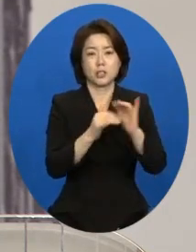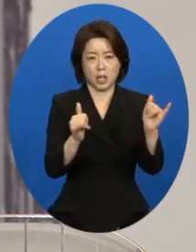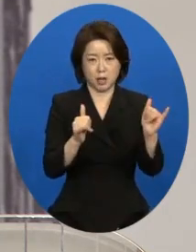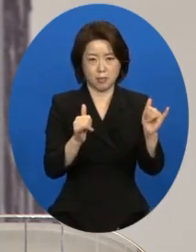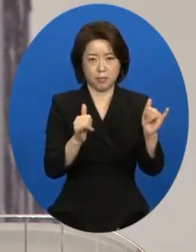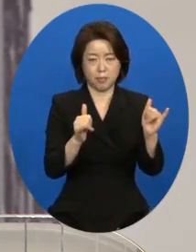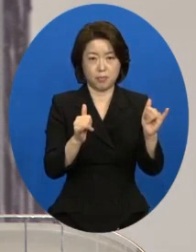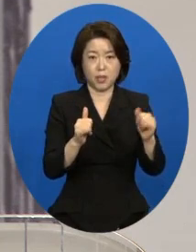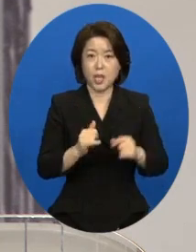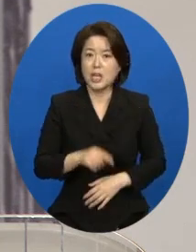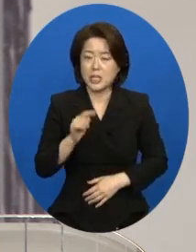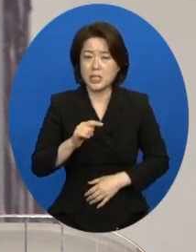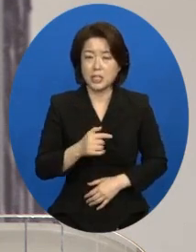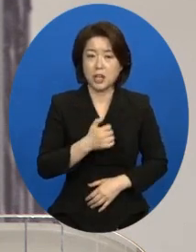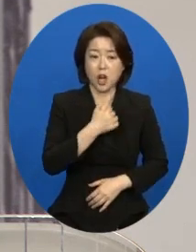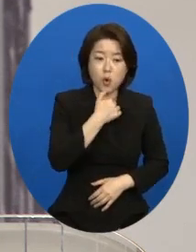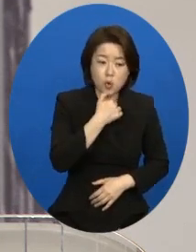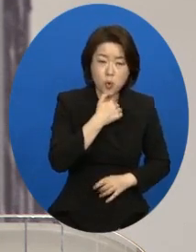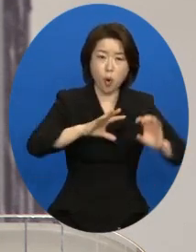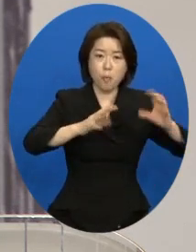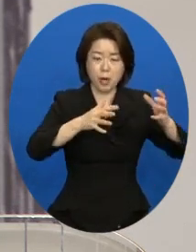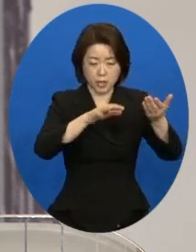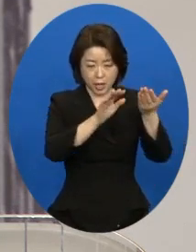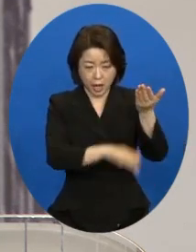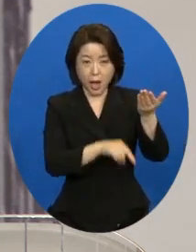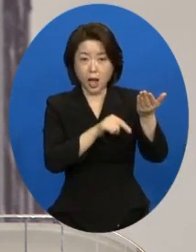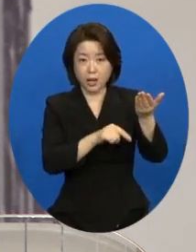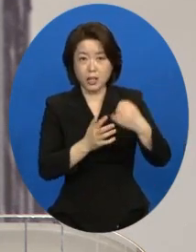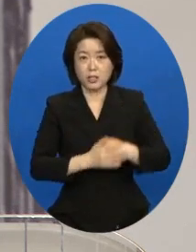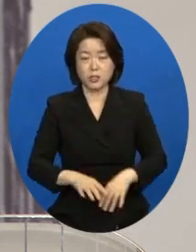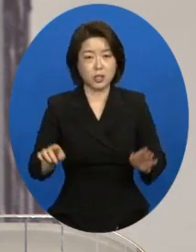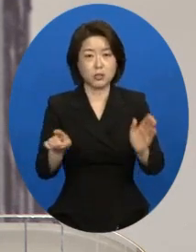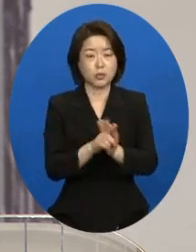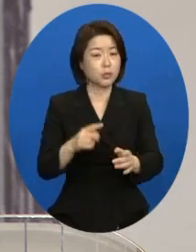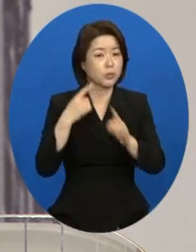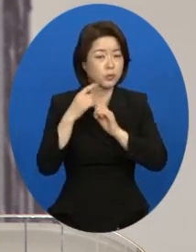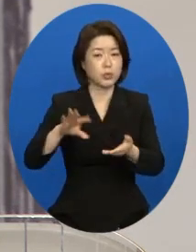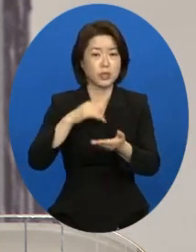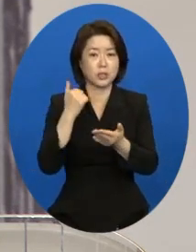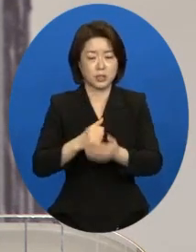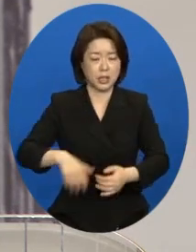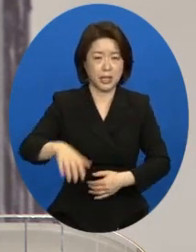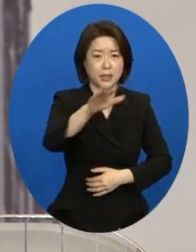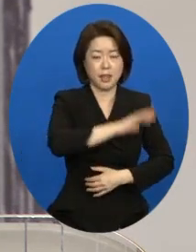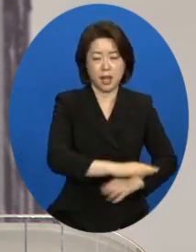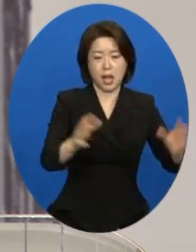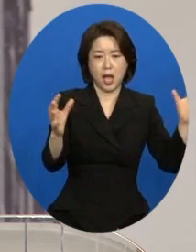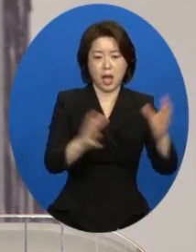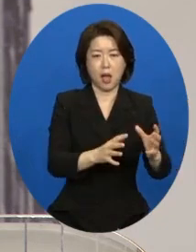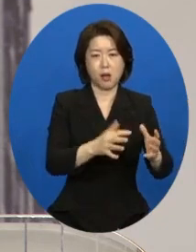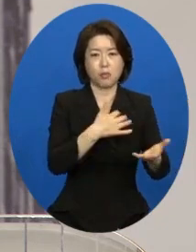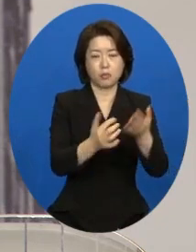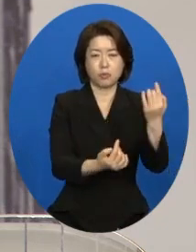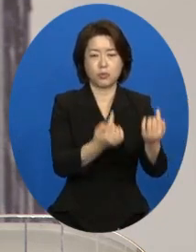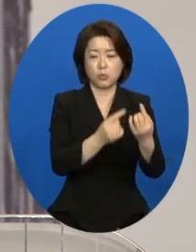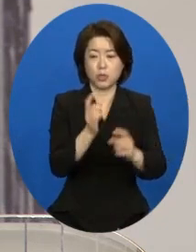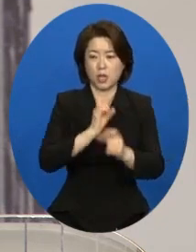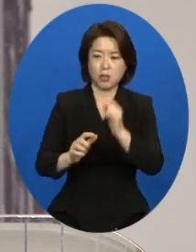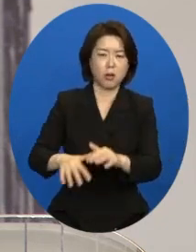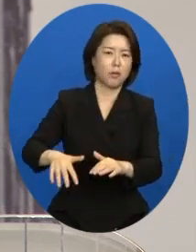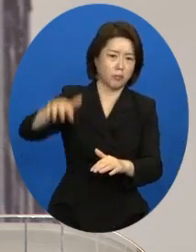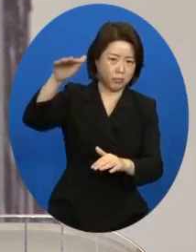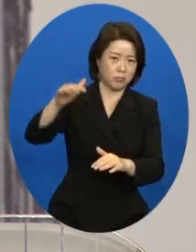17,000명은 로마 제국 하에서 순교한 그리스도인들 전체를 합친 숫자보다 훨씬 더 많은